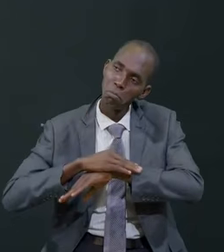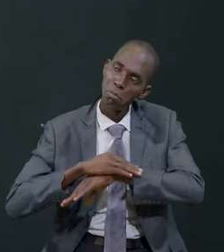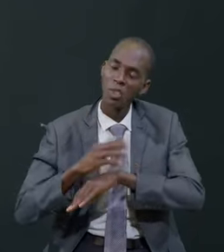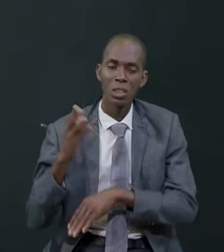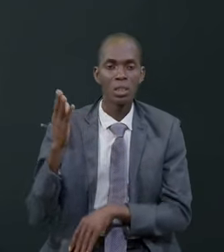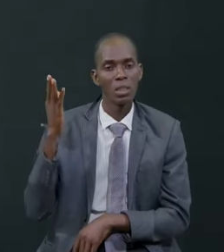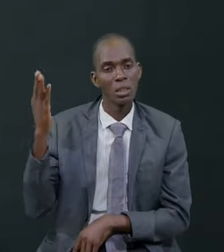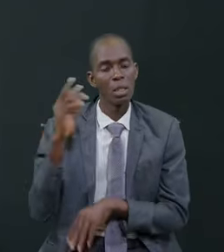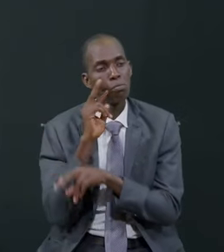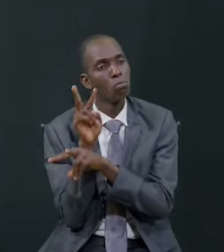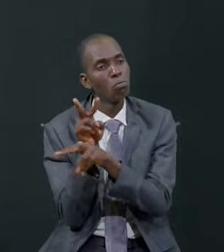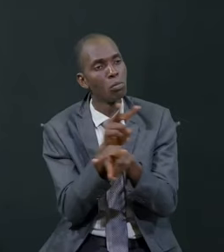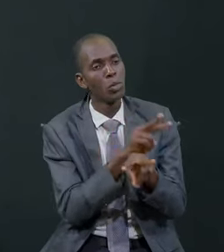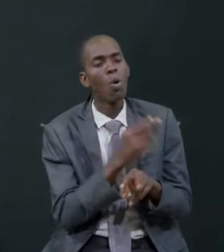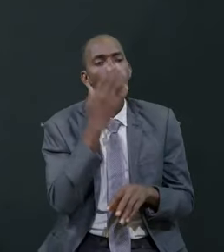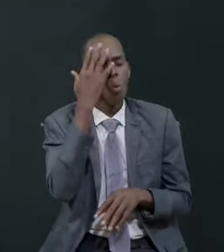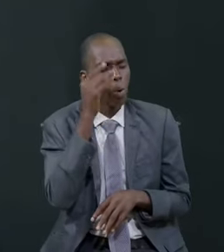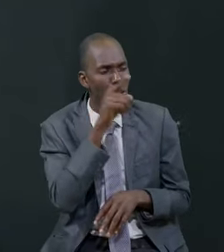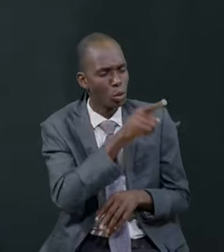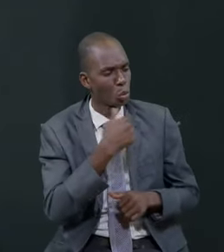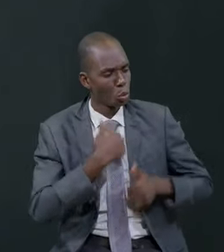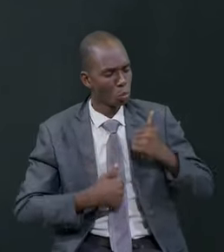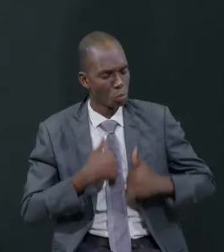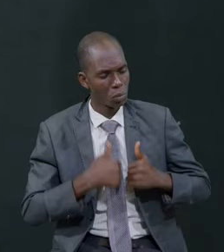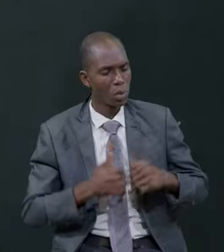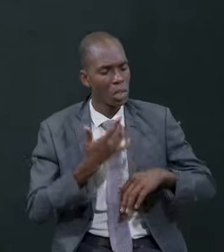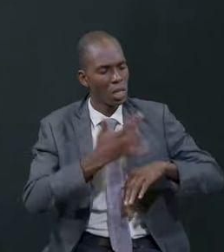exposer ta nudité. Est-ce que tu vises quelque chose?